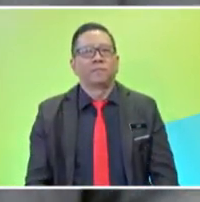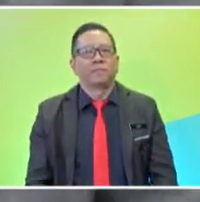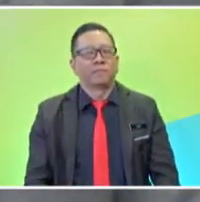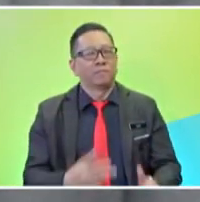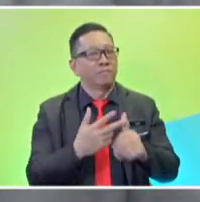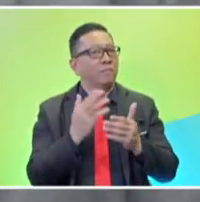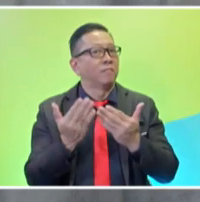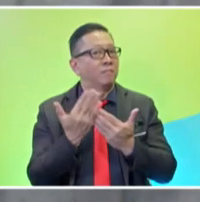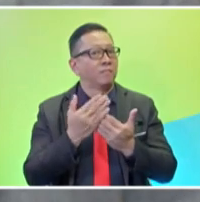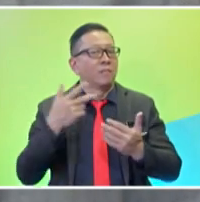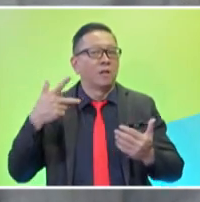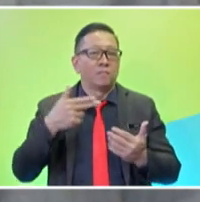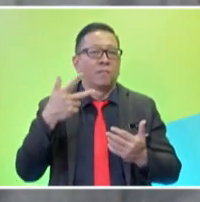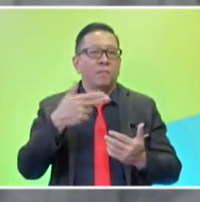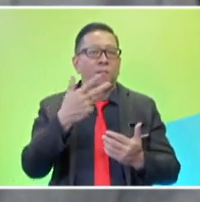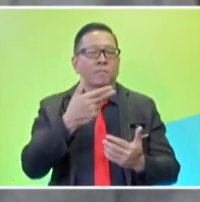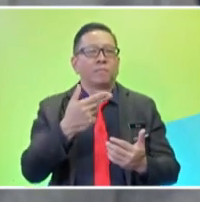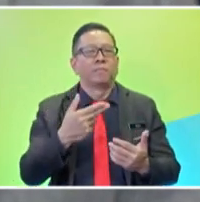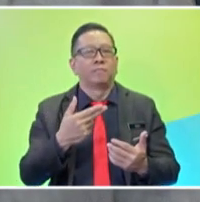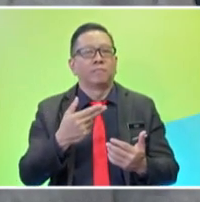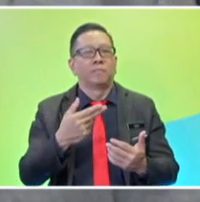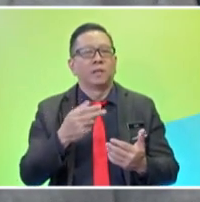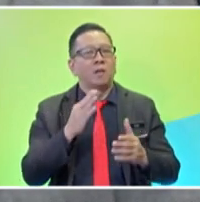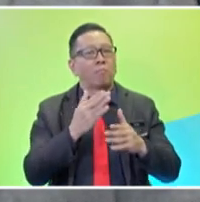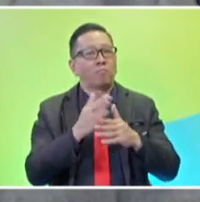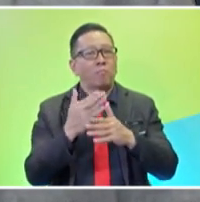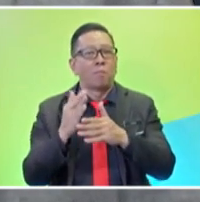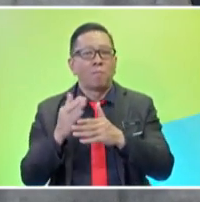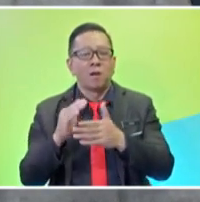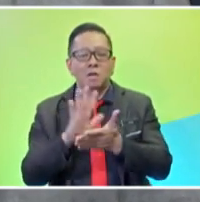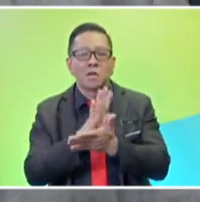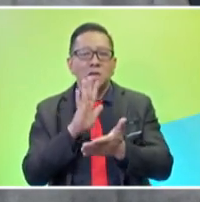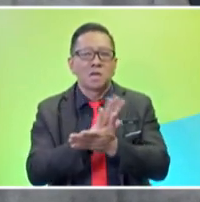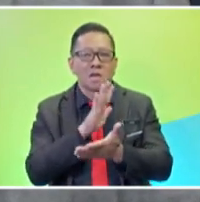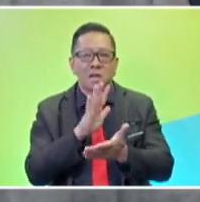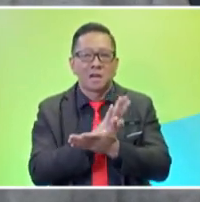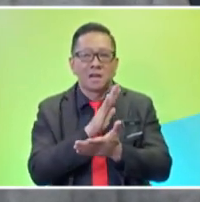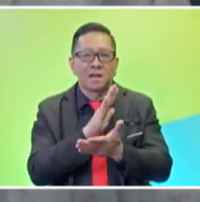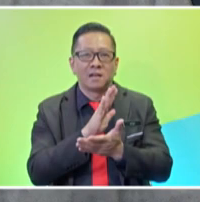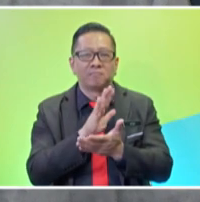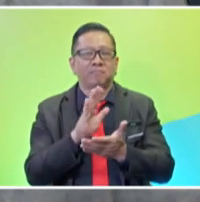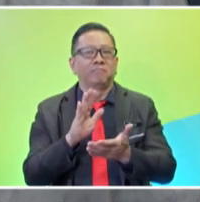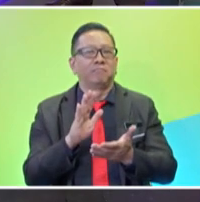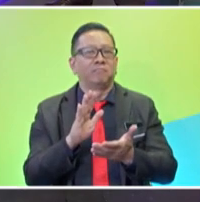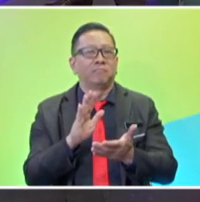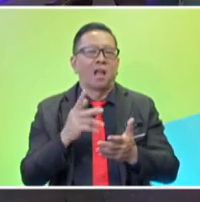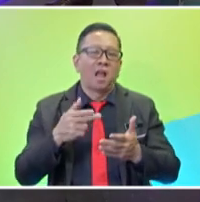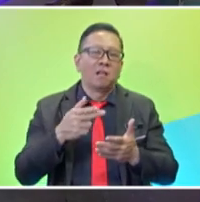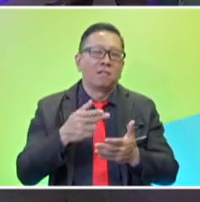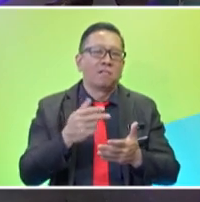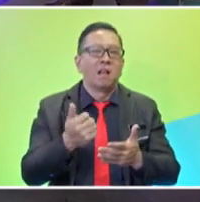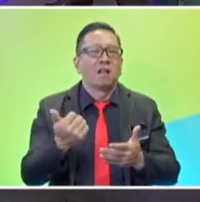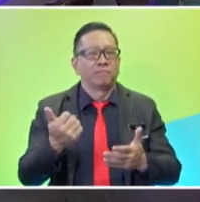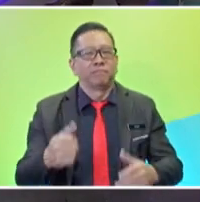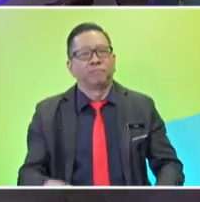senang kita tidak potong Coba kita nak potong kertas ya ataupun eee